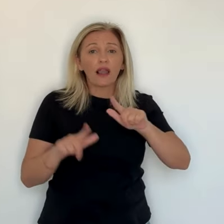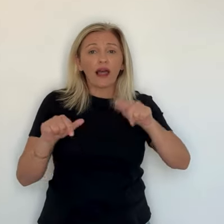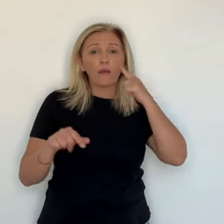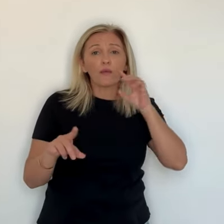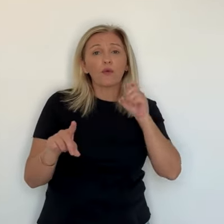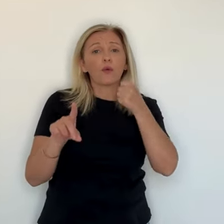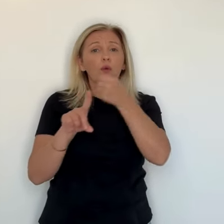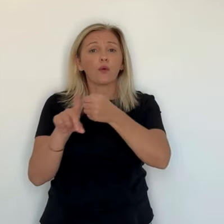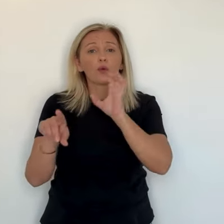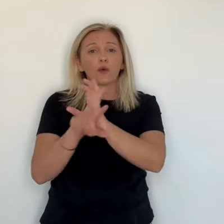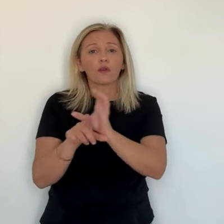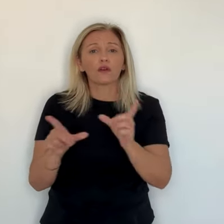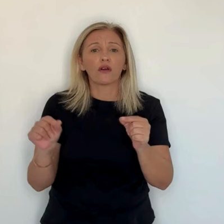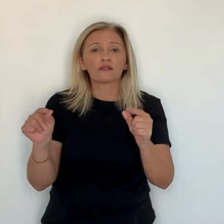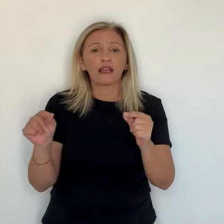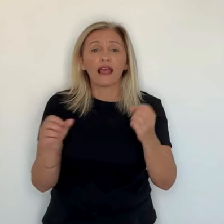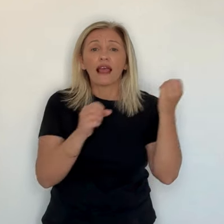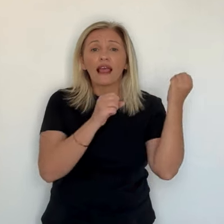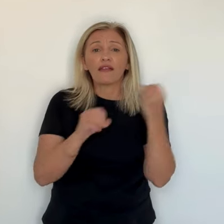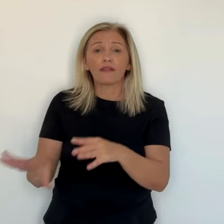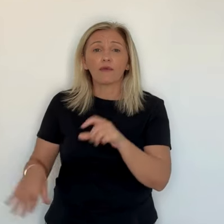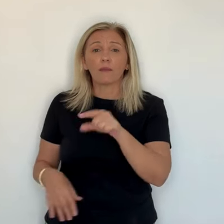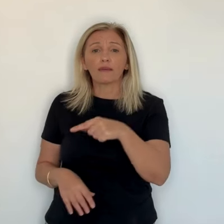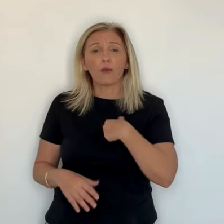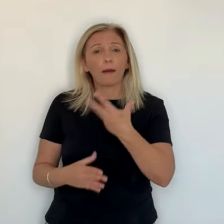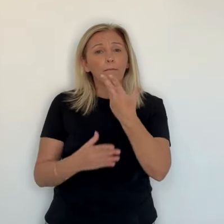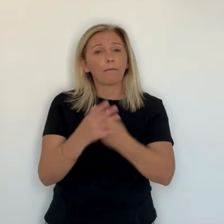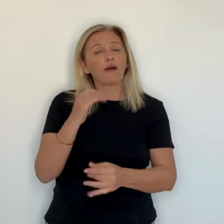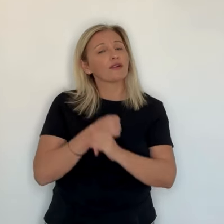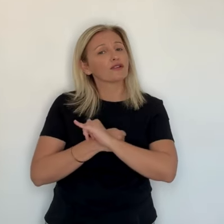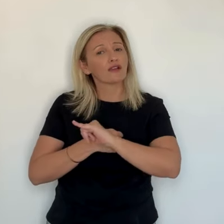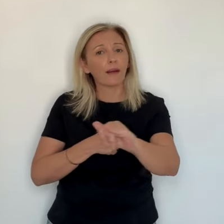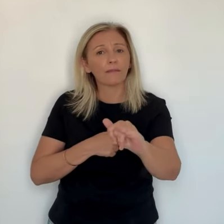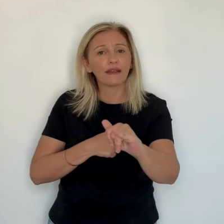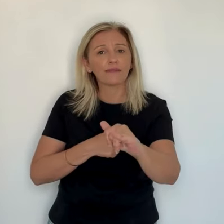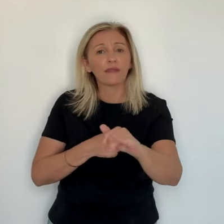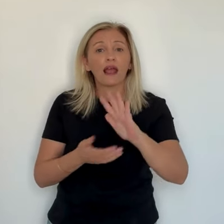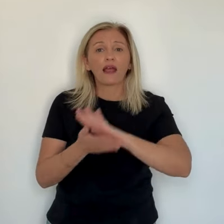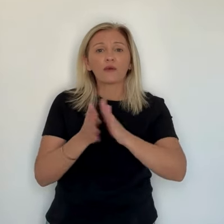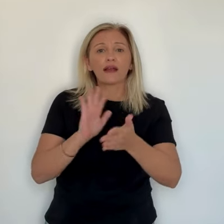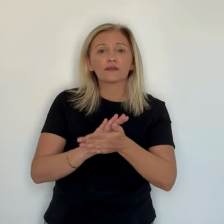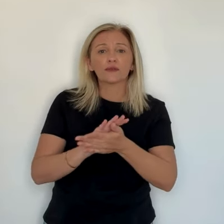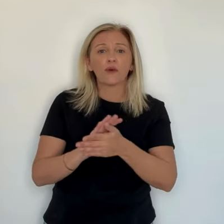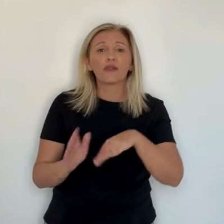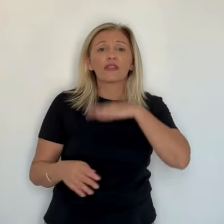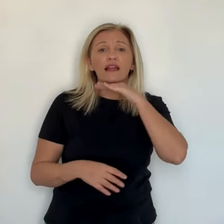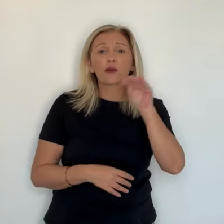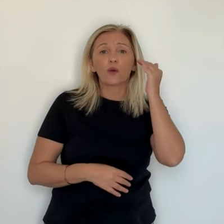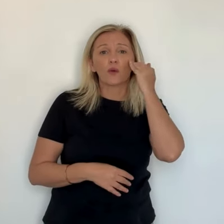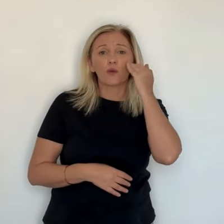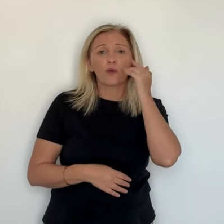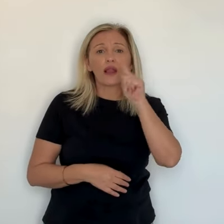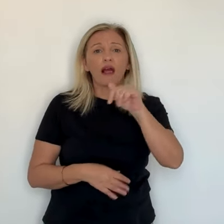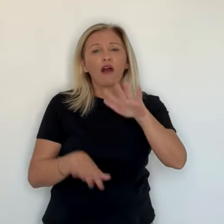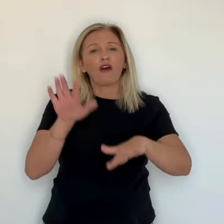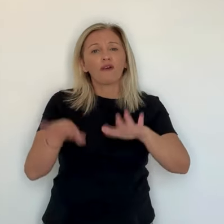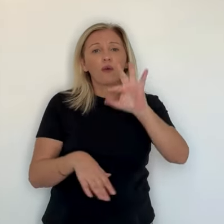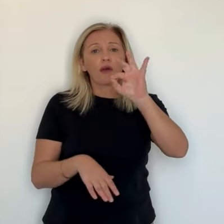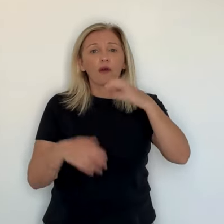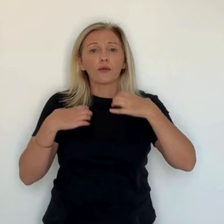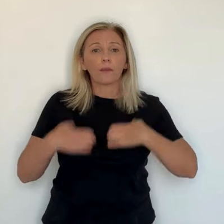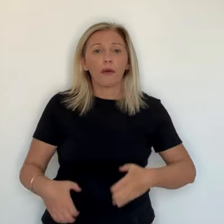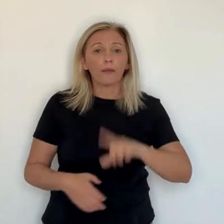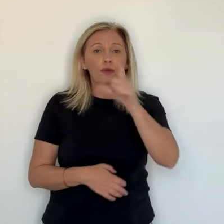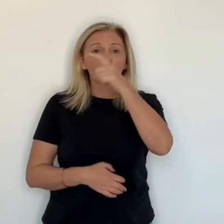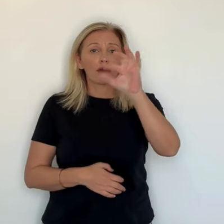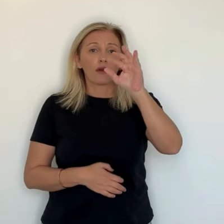pas. L'association bien ancrée en Corse compte 5 antennes régionales et 250 bénévoles. Depuis la création des journées de la Marido, près